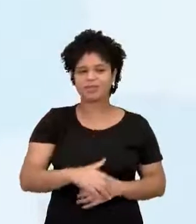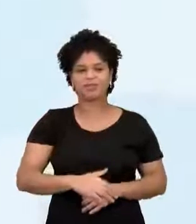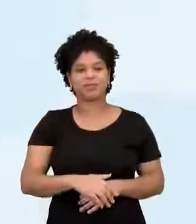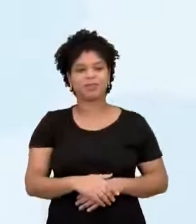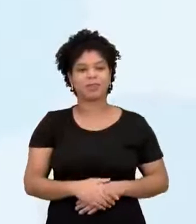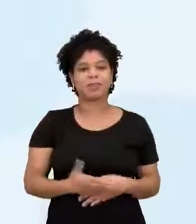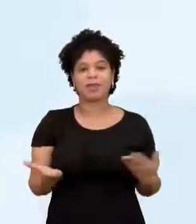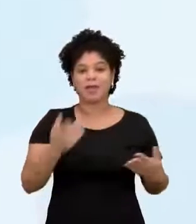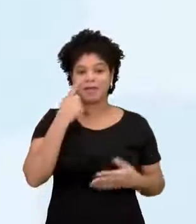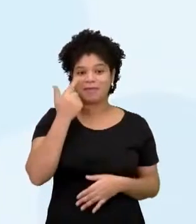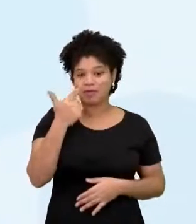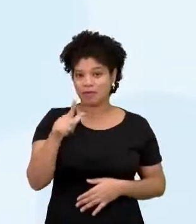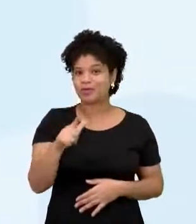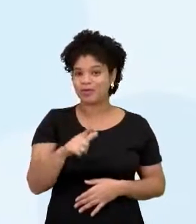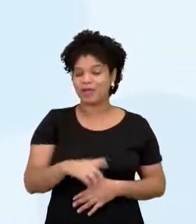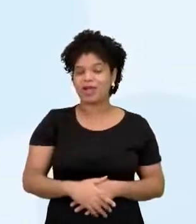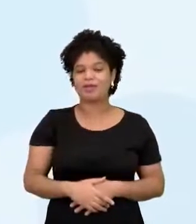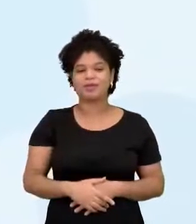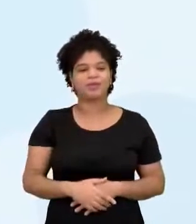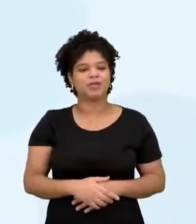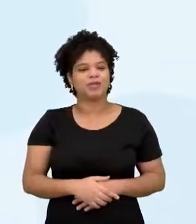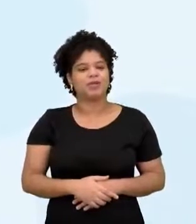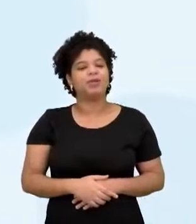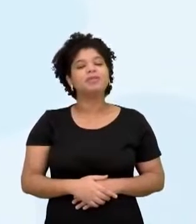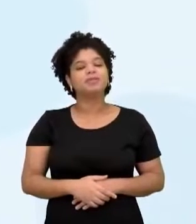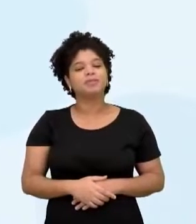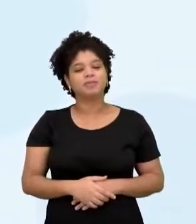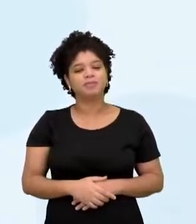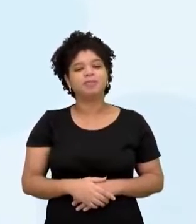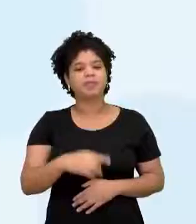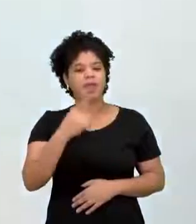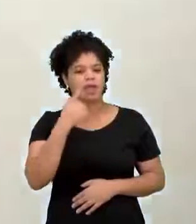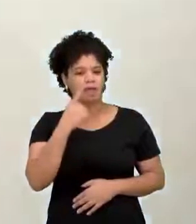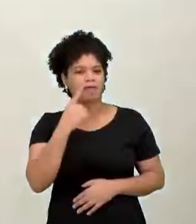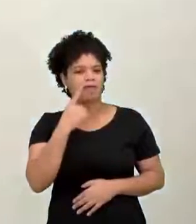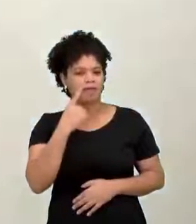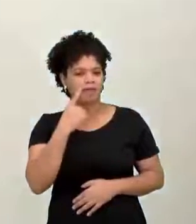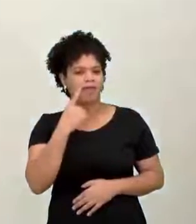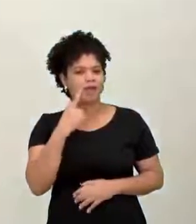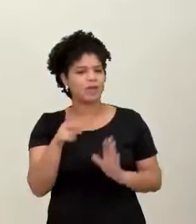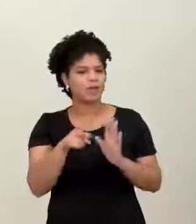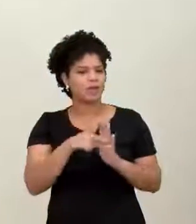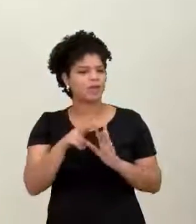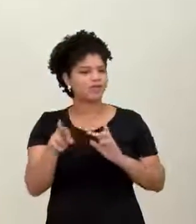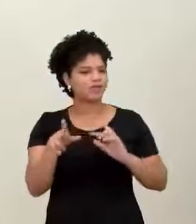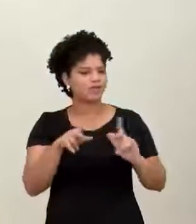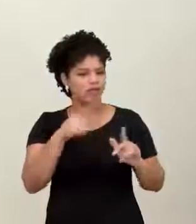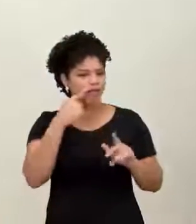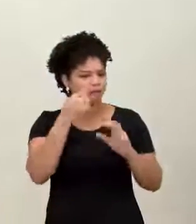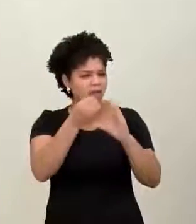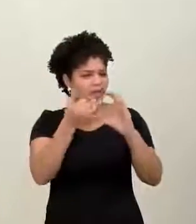agora, gente, vamos pegar um espetáculo de um estilo bem próprio. Vamos tentar pegar essas